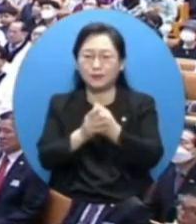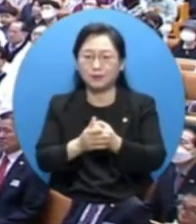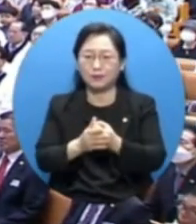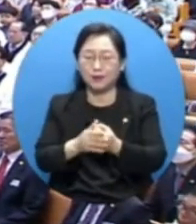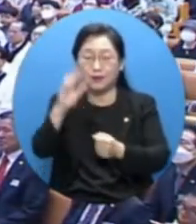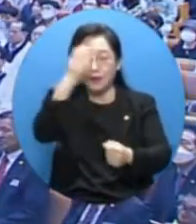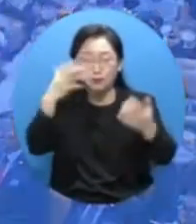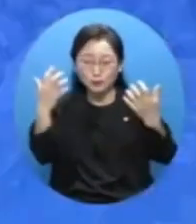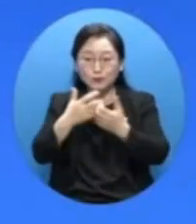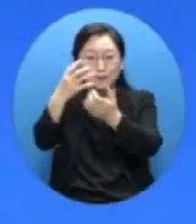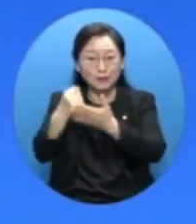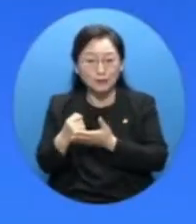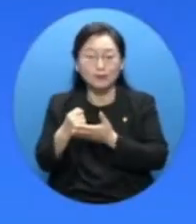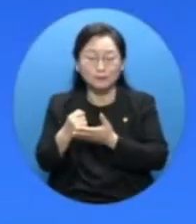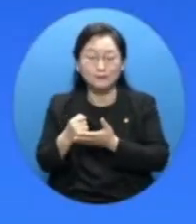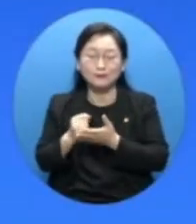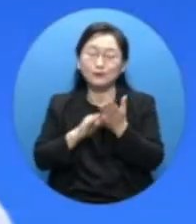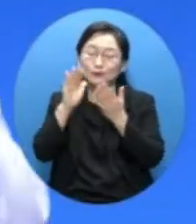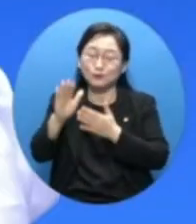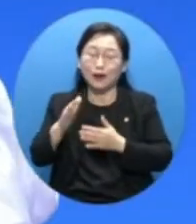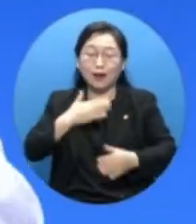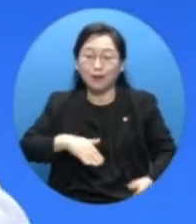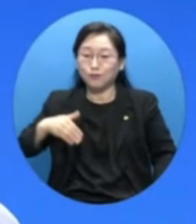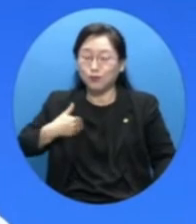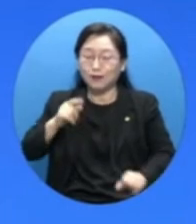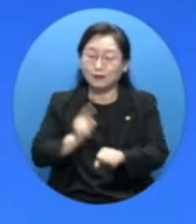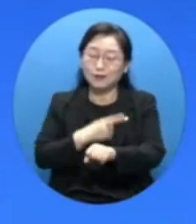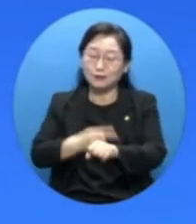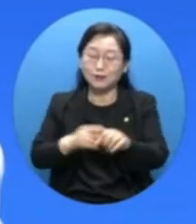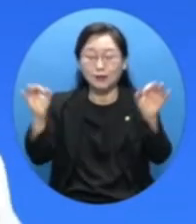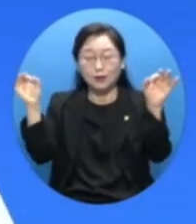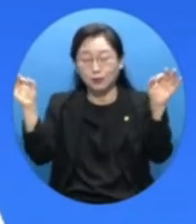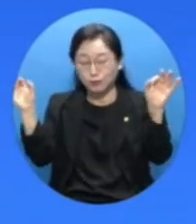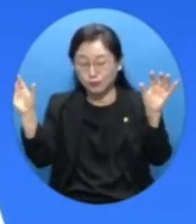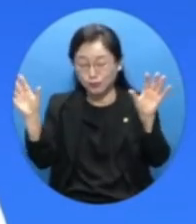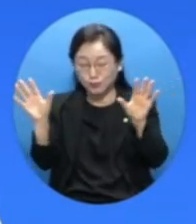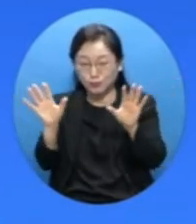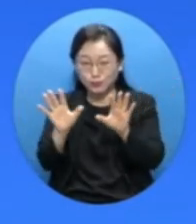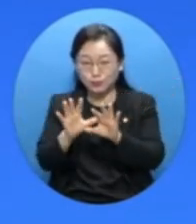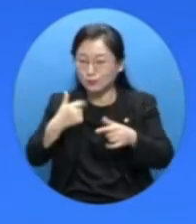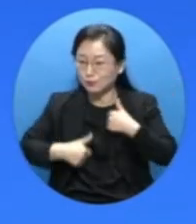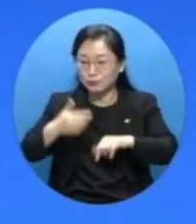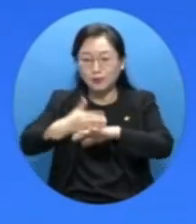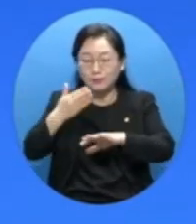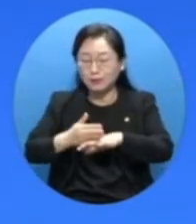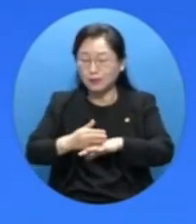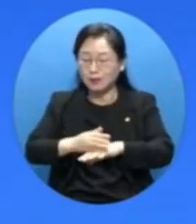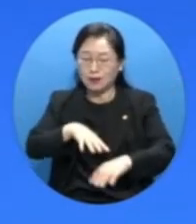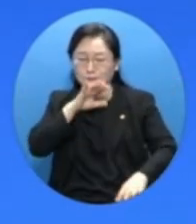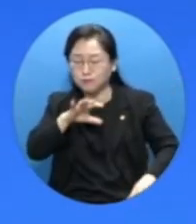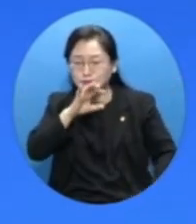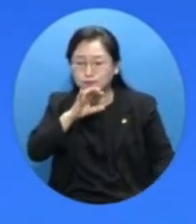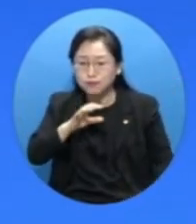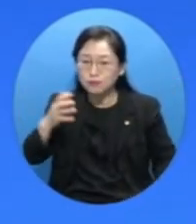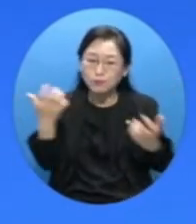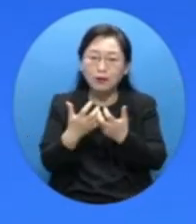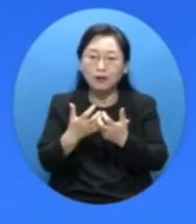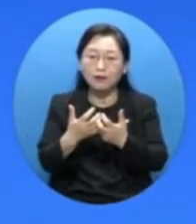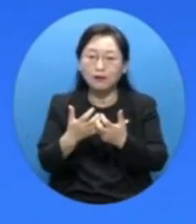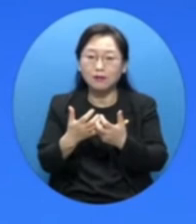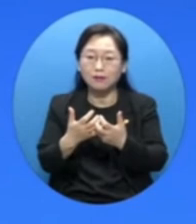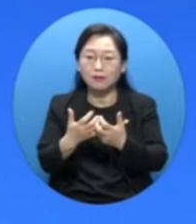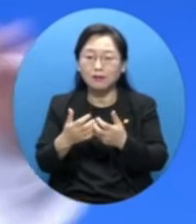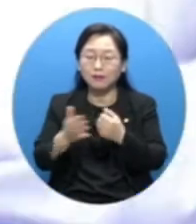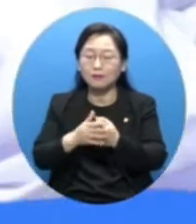성령 충만 받고 나서 그 다음 알게 모르게 성령 은혜를 소멸해서 기쁨이 사라지고 감사가 사라지고 불평이 넘쳐나기 시작하면 우리는